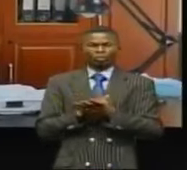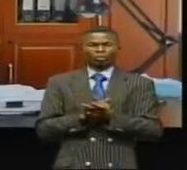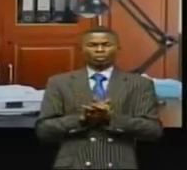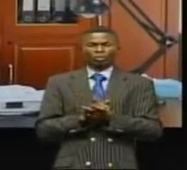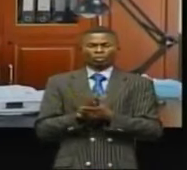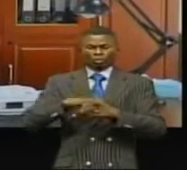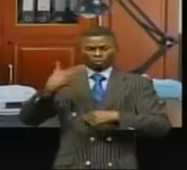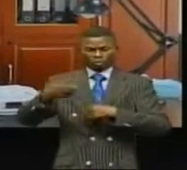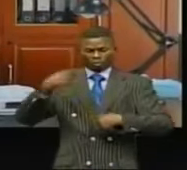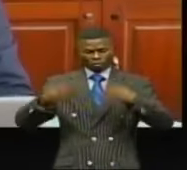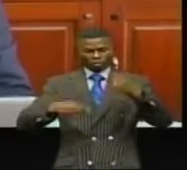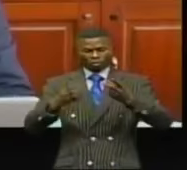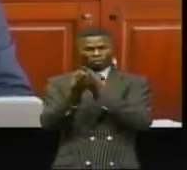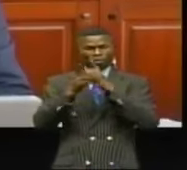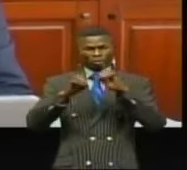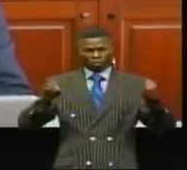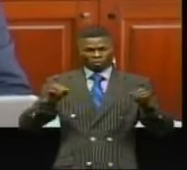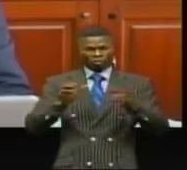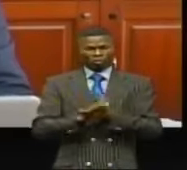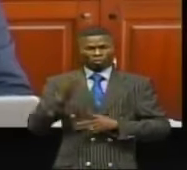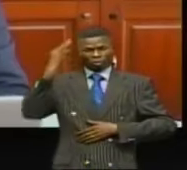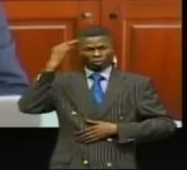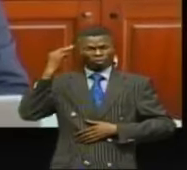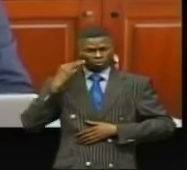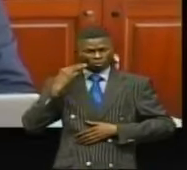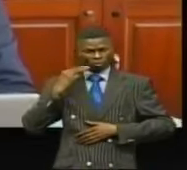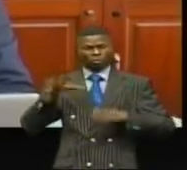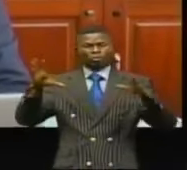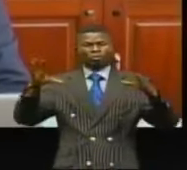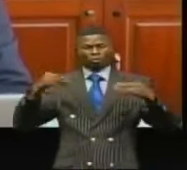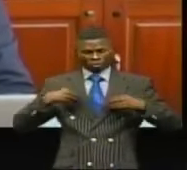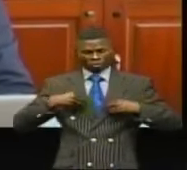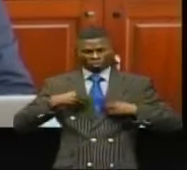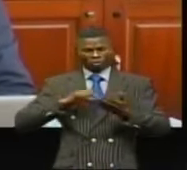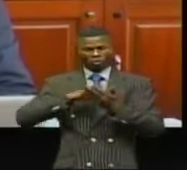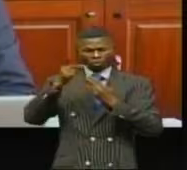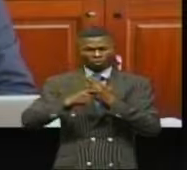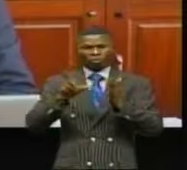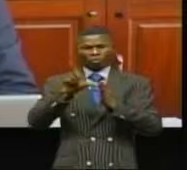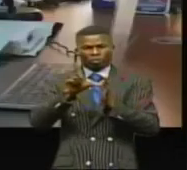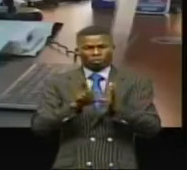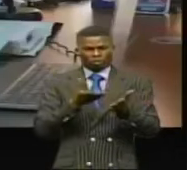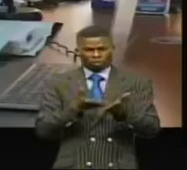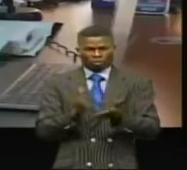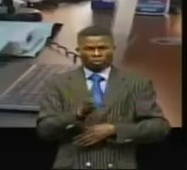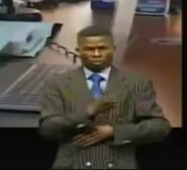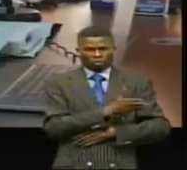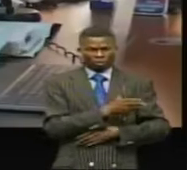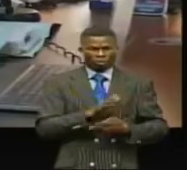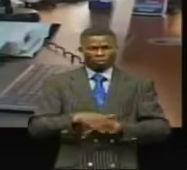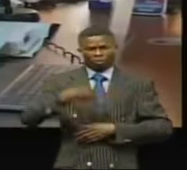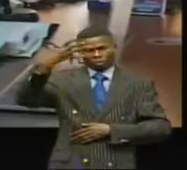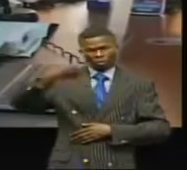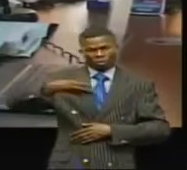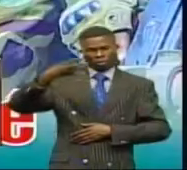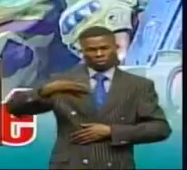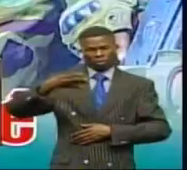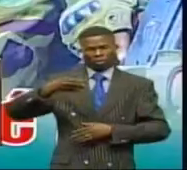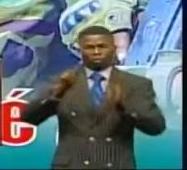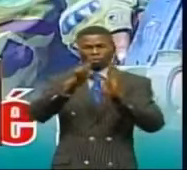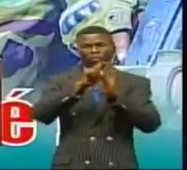Après débat et délibération, le Conseil a adopté ce projet de décret. Quatrième